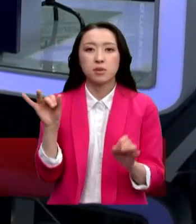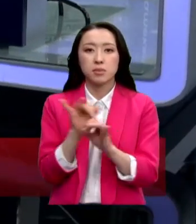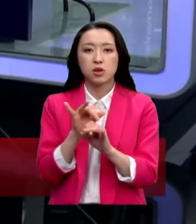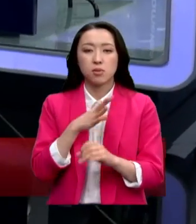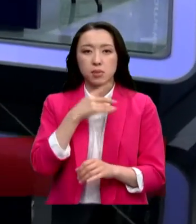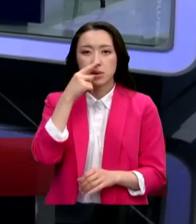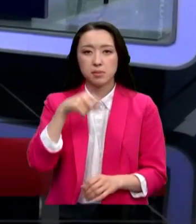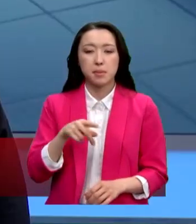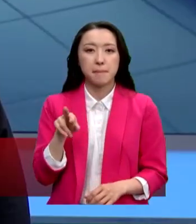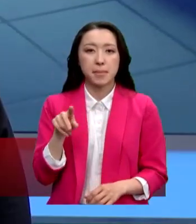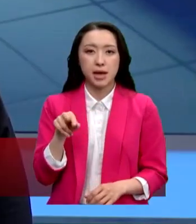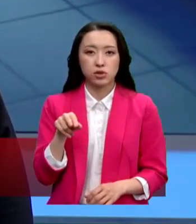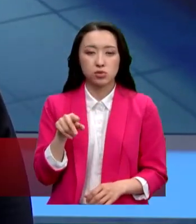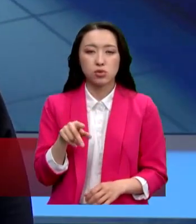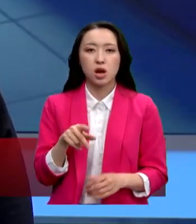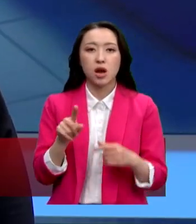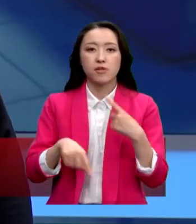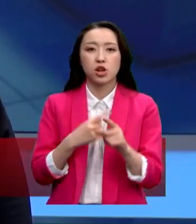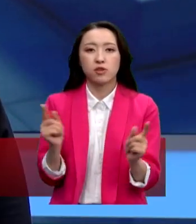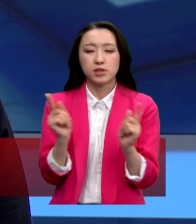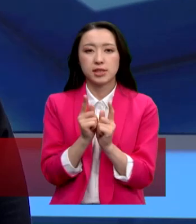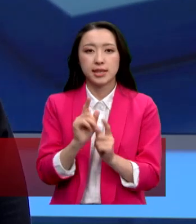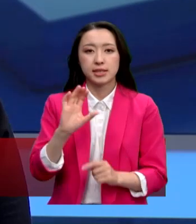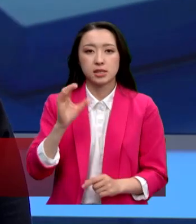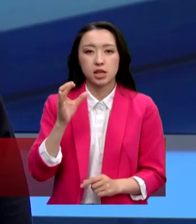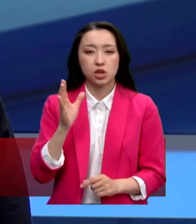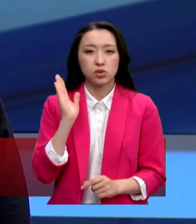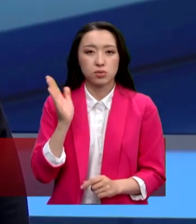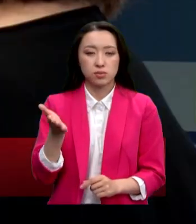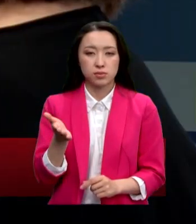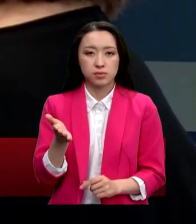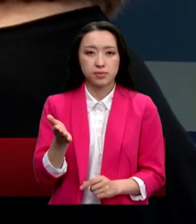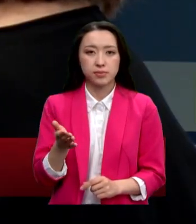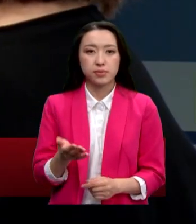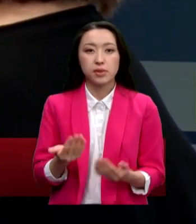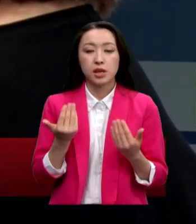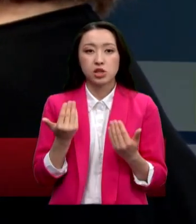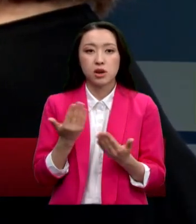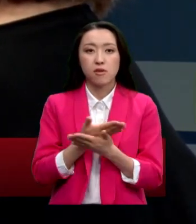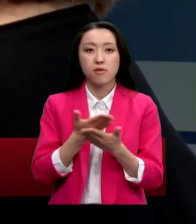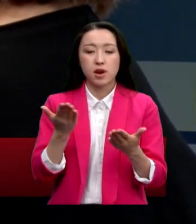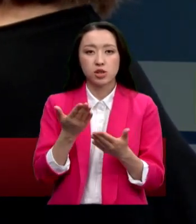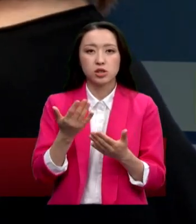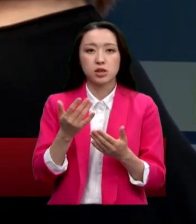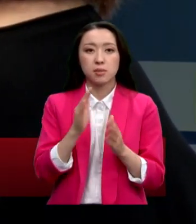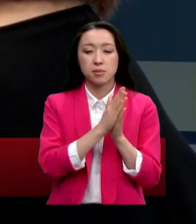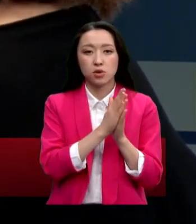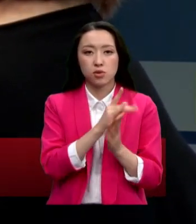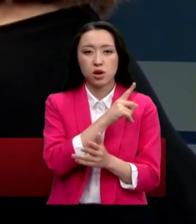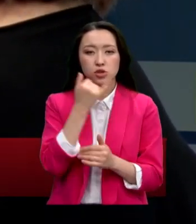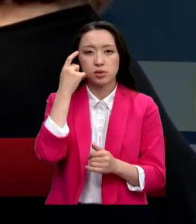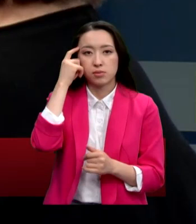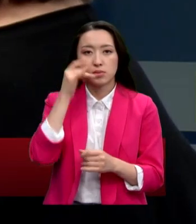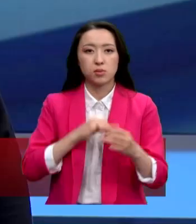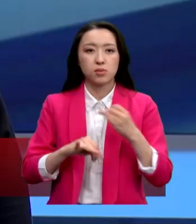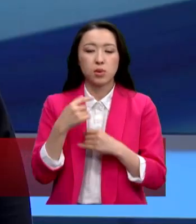в пятницу с ним. В пятницу. Дедлайн когда? В среду. Дедлайн в среду. Угу. То есть сейчас ваше предложение рассматривают? Да. Мы